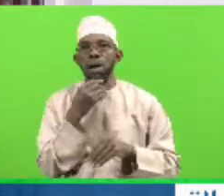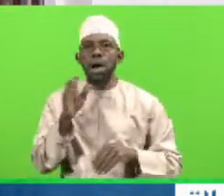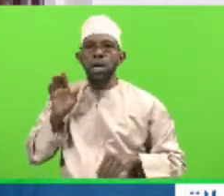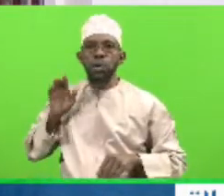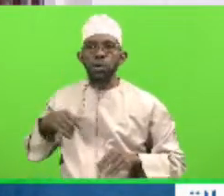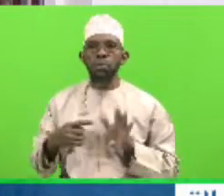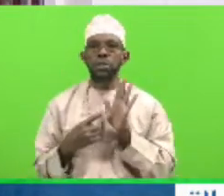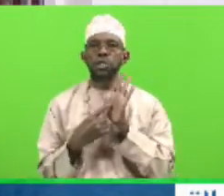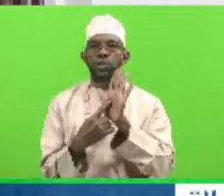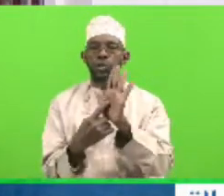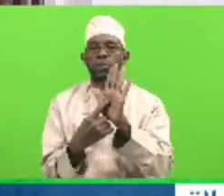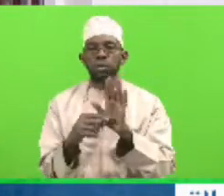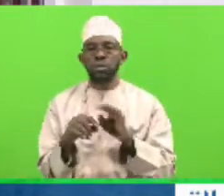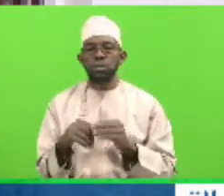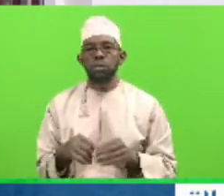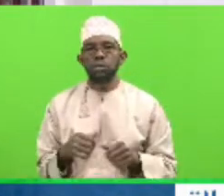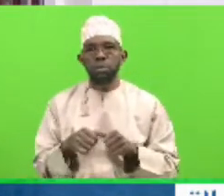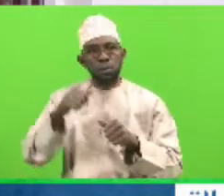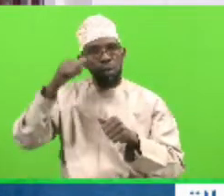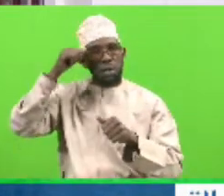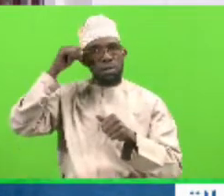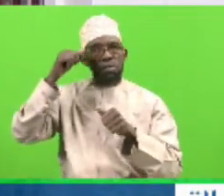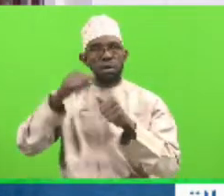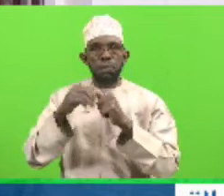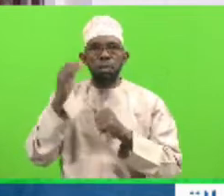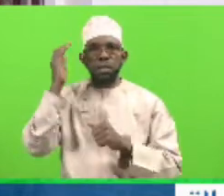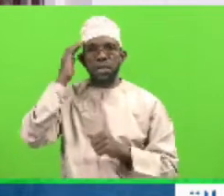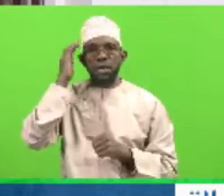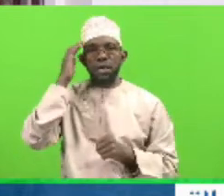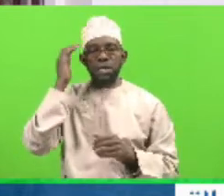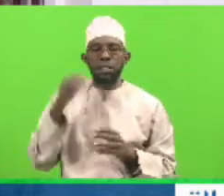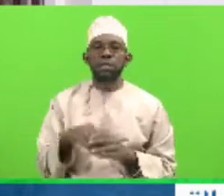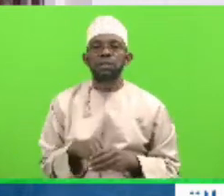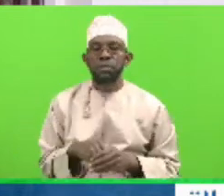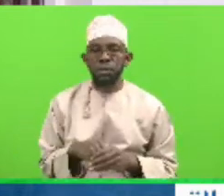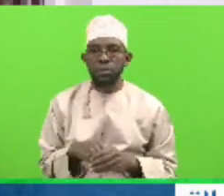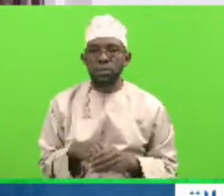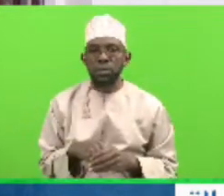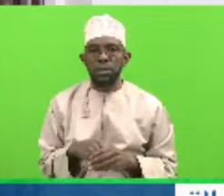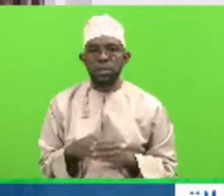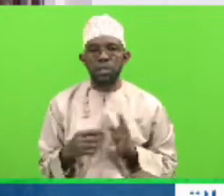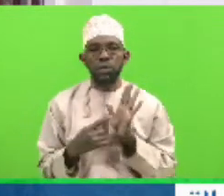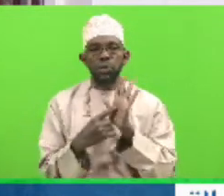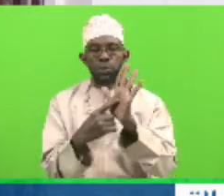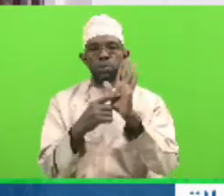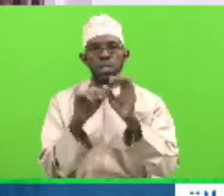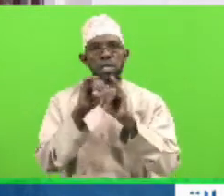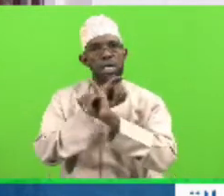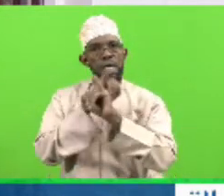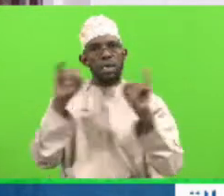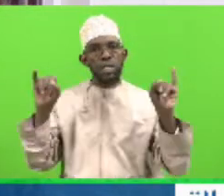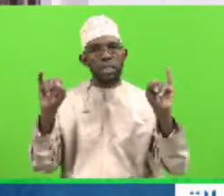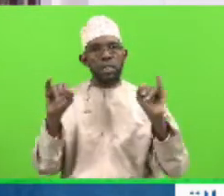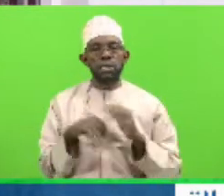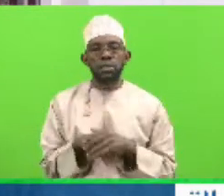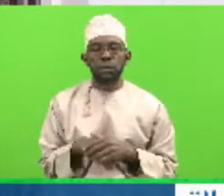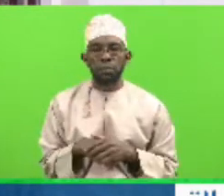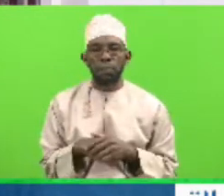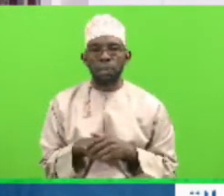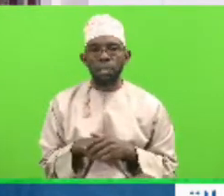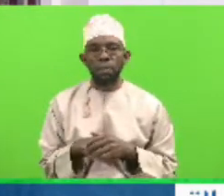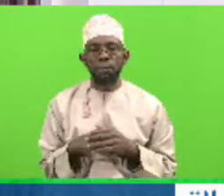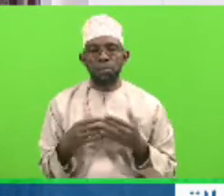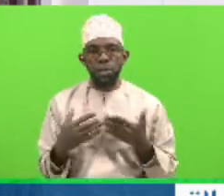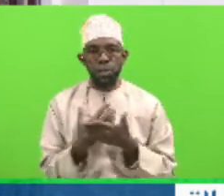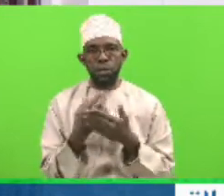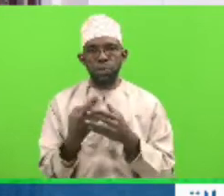لآيات لقوم يتفكرون. ومن خلال هذه الرابطة الظاهرة والميثاق